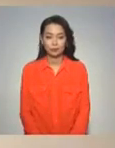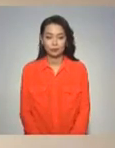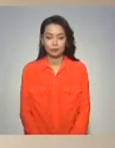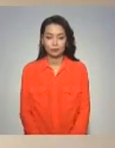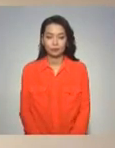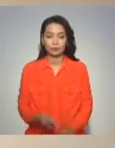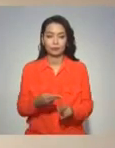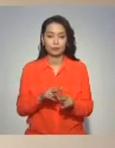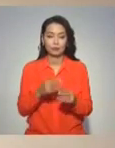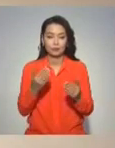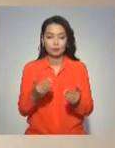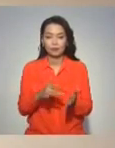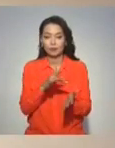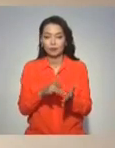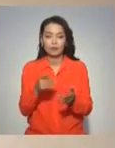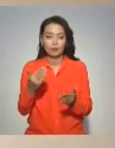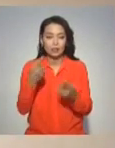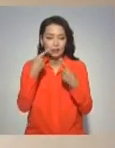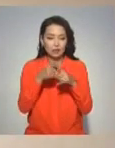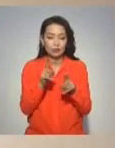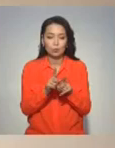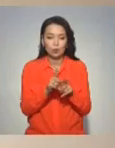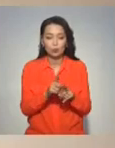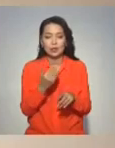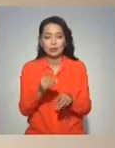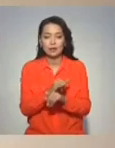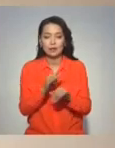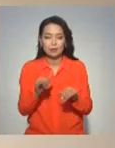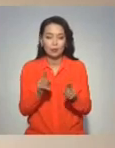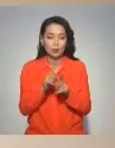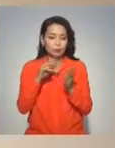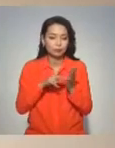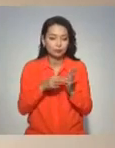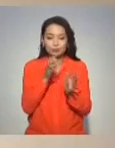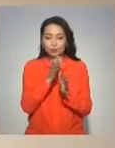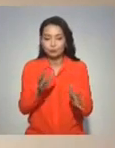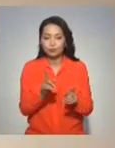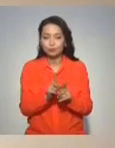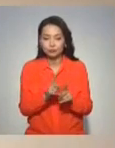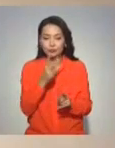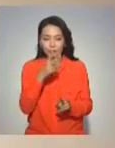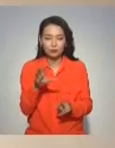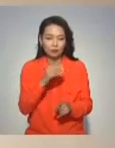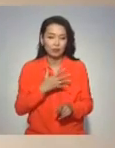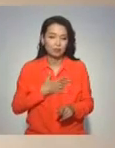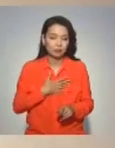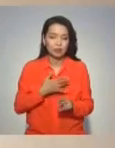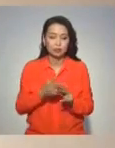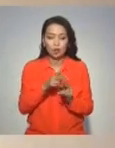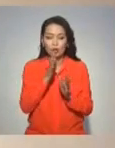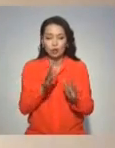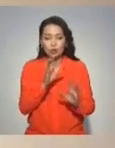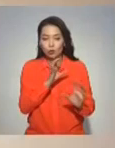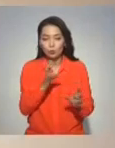Мастер жоспарлар елді мекендердің техникалық бөлігі бойынша дамуын ескере отырып, жылу желілерінің дамуын және жылу көздерінің қажетті жылу қуатын ғана